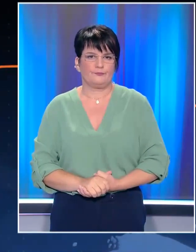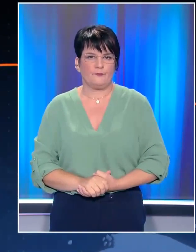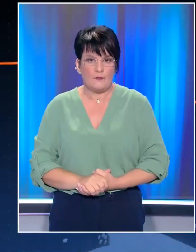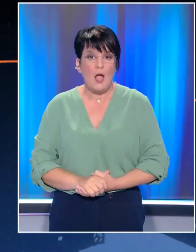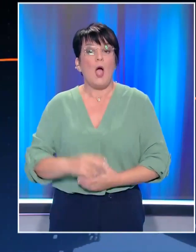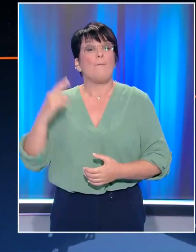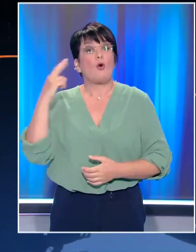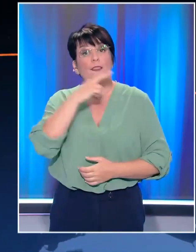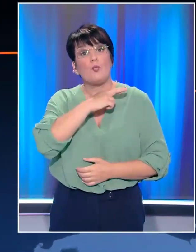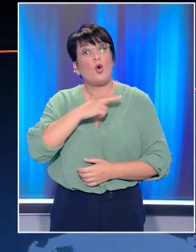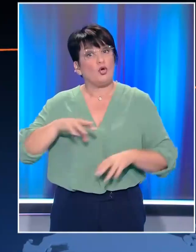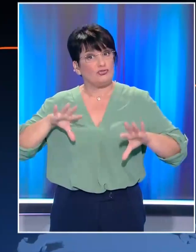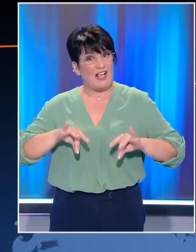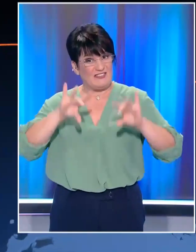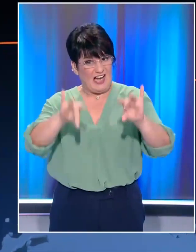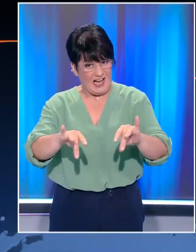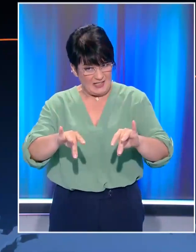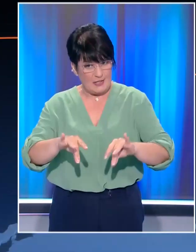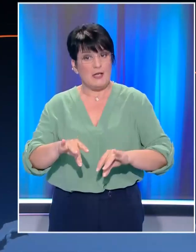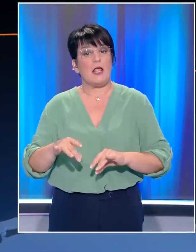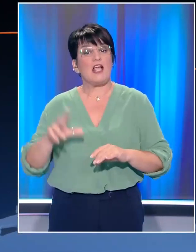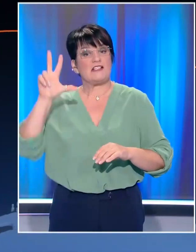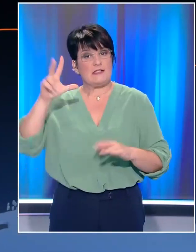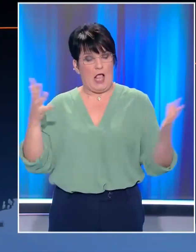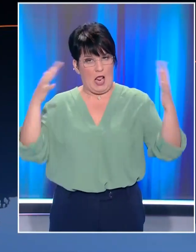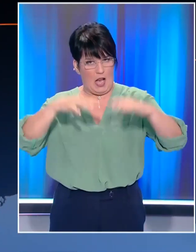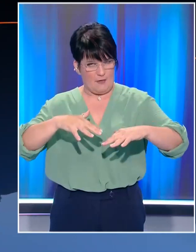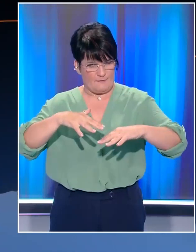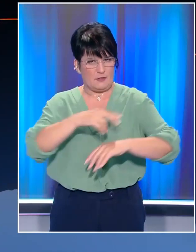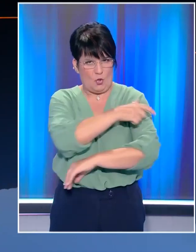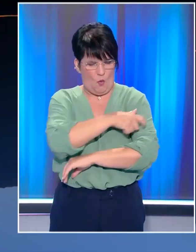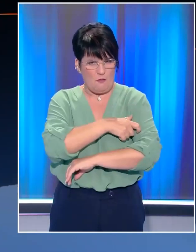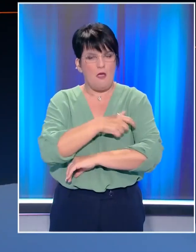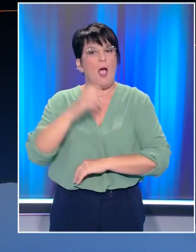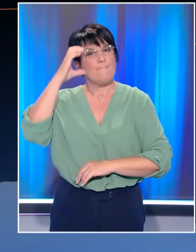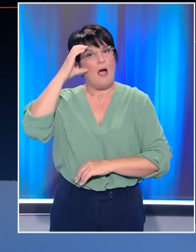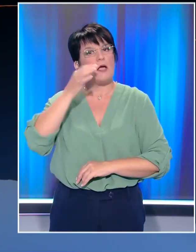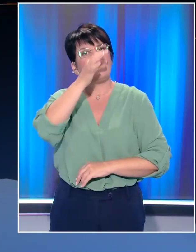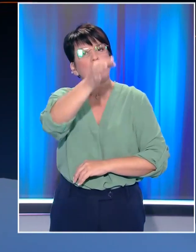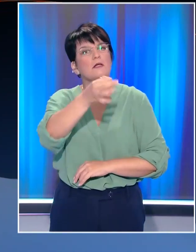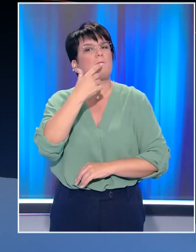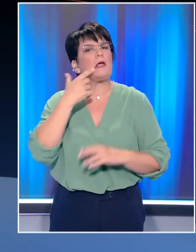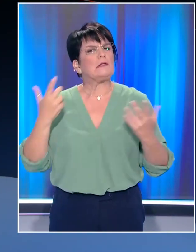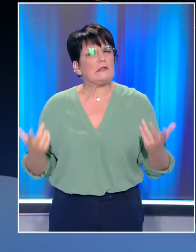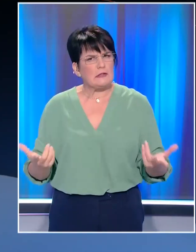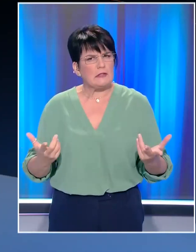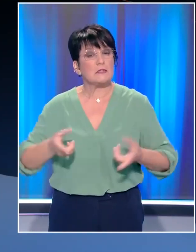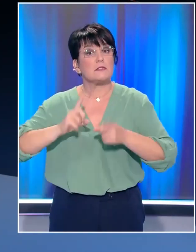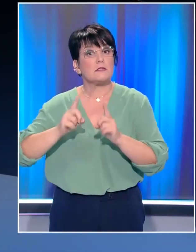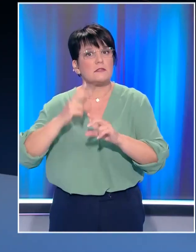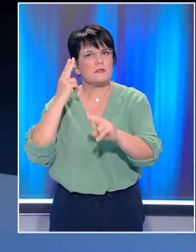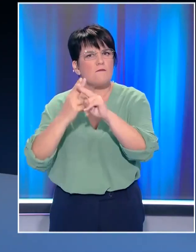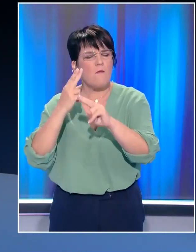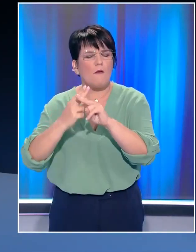Δίπλα στον Σκοτ Μόρισον, στο περιθώριο της Γενικής Συνέλευσης του ΟΗΕ στη Νέα Υόρκη, ο Τζο Μπάιντεν τονίζει πόσο σημαντική είναι η Συμφωνία Όκους και η